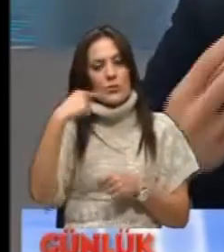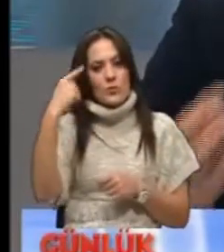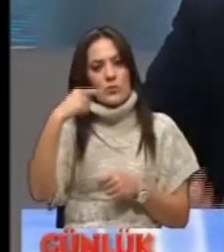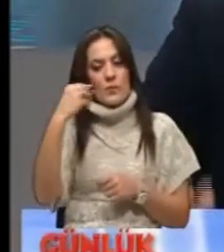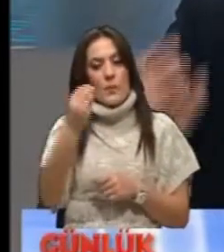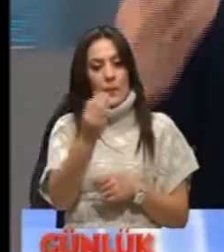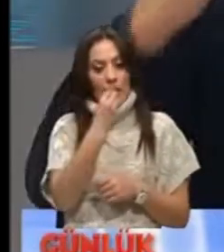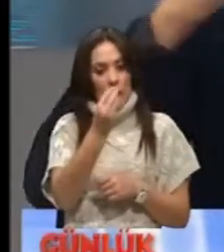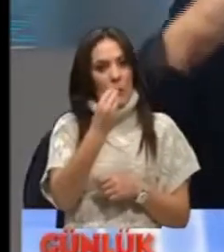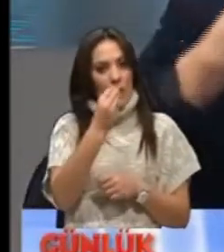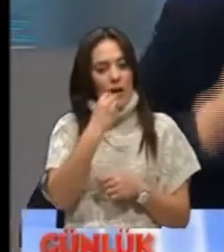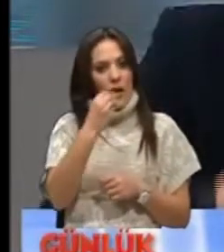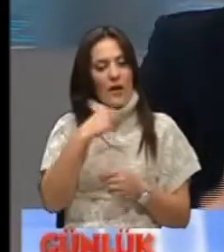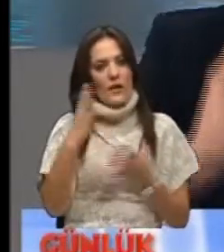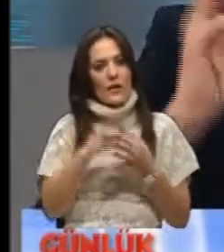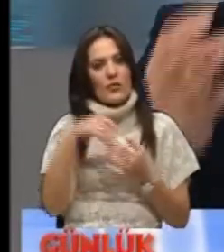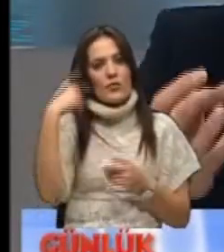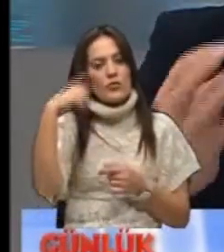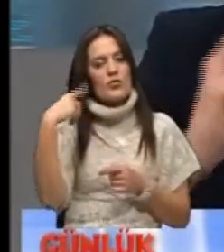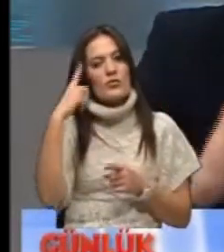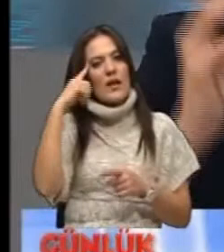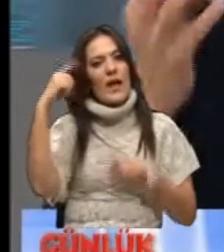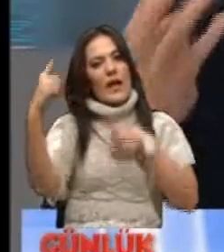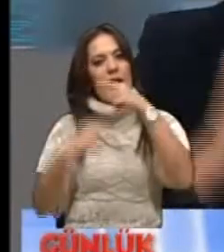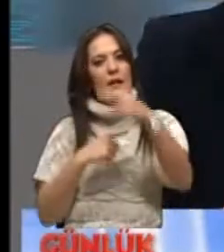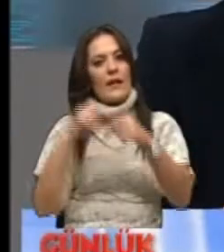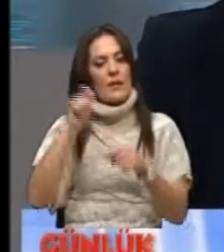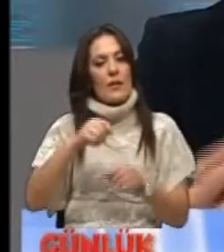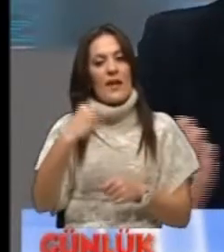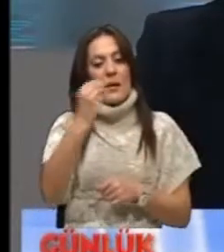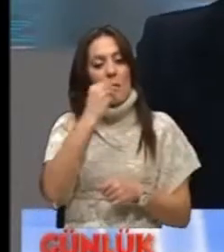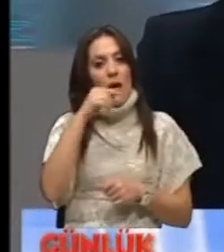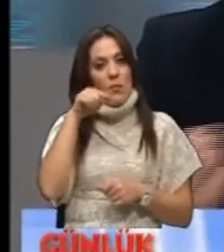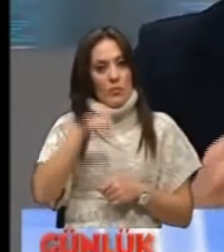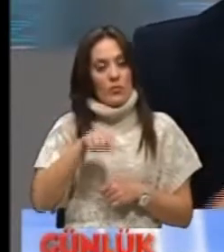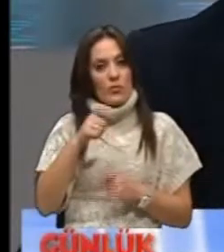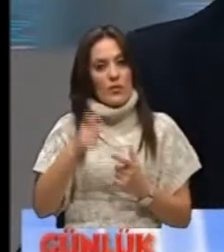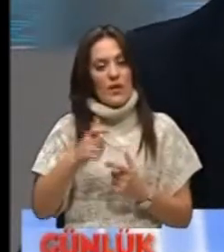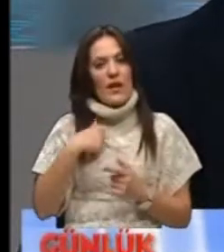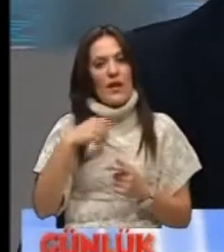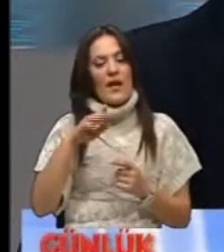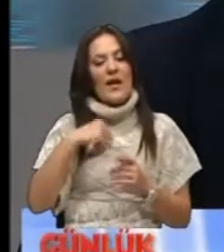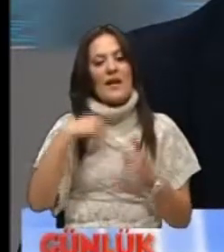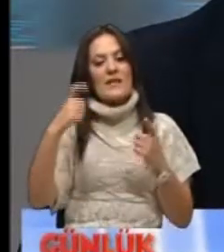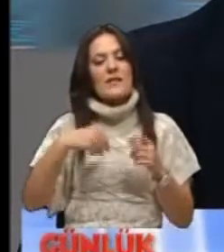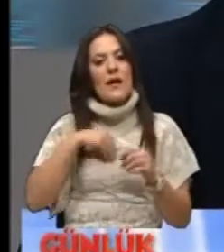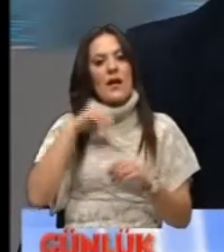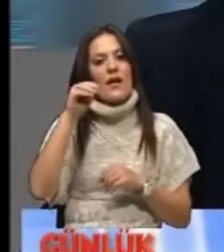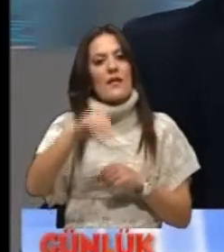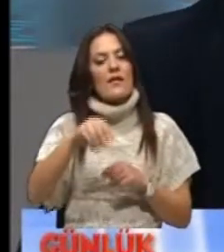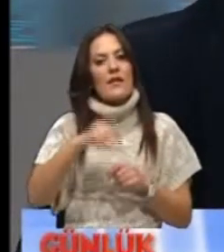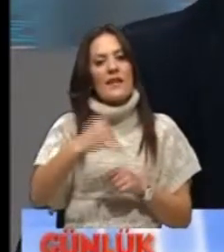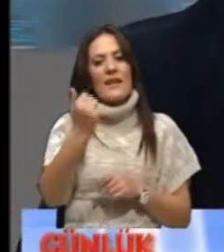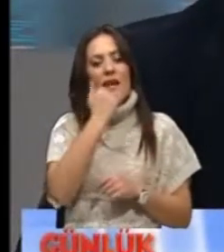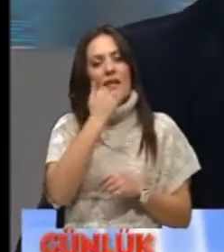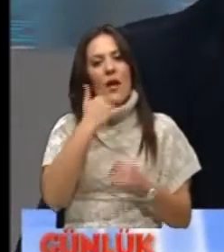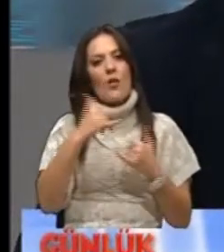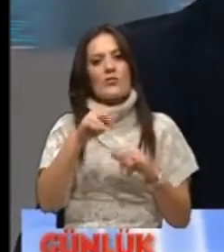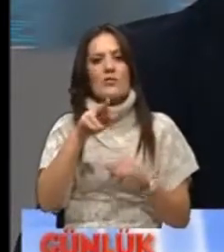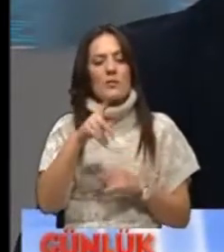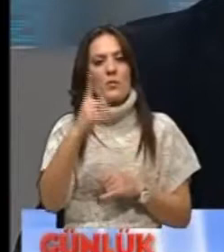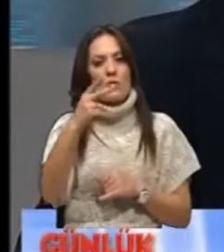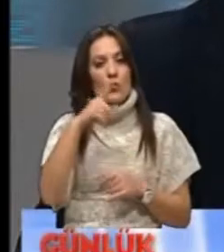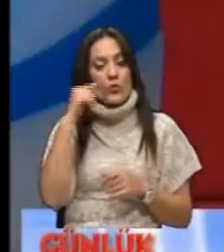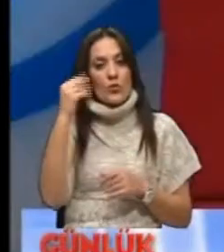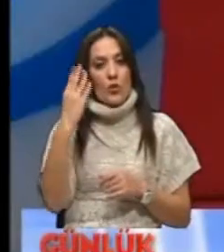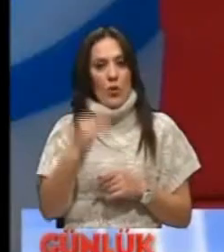düşünceyi yeme yemeğiyle ilgili düşüncelerle yer değiştiriyor. Yani yemek burada sahaya sürdüğümüz bir yedek oyuncu gibi. Mutlu